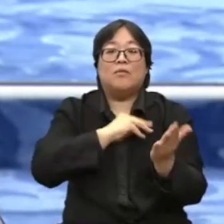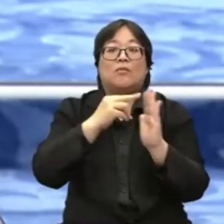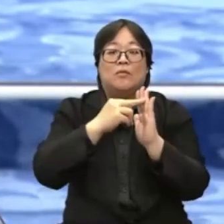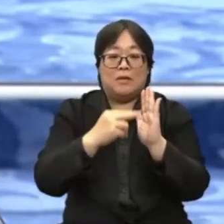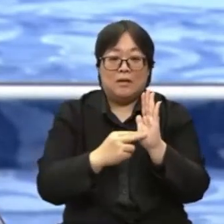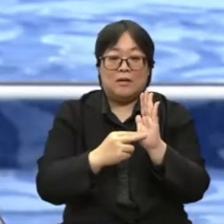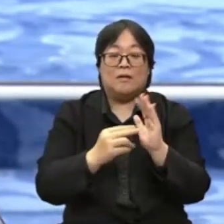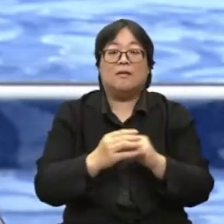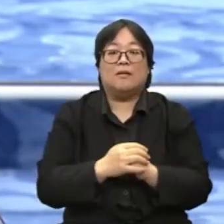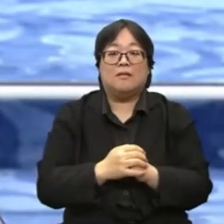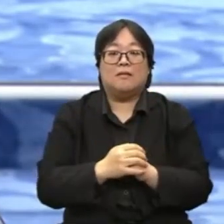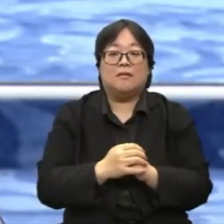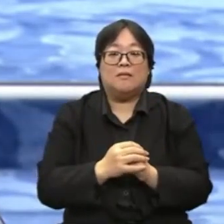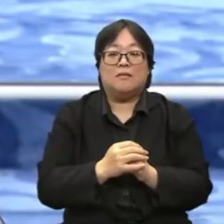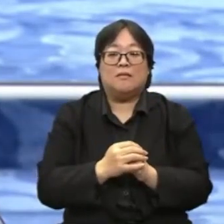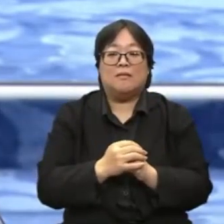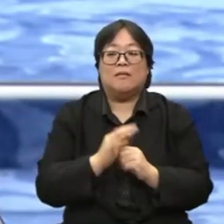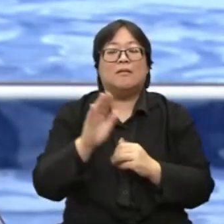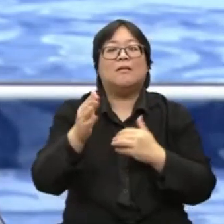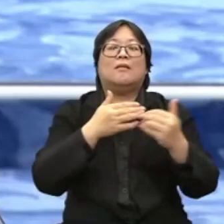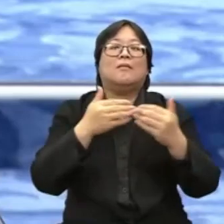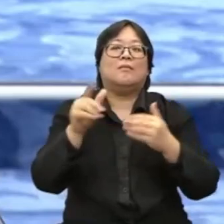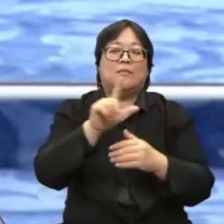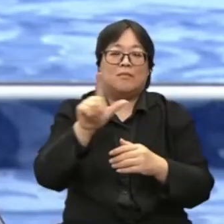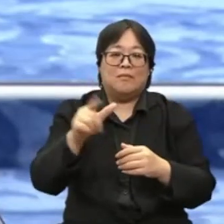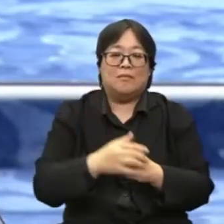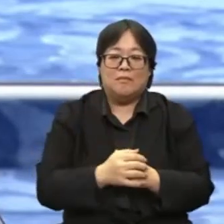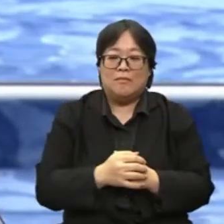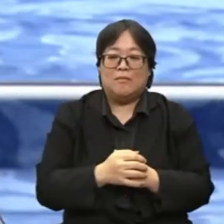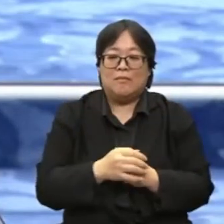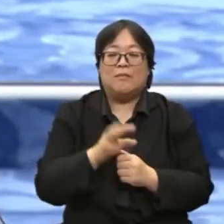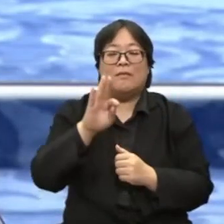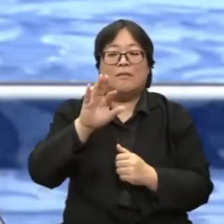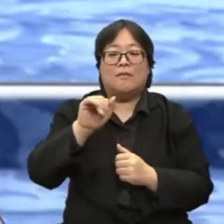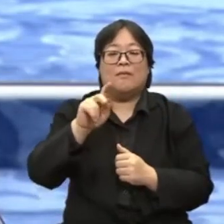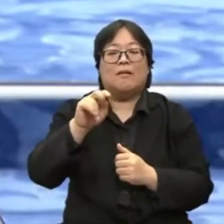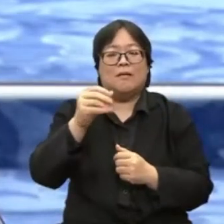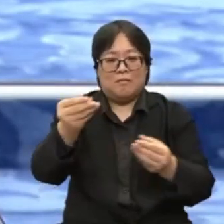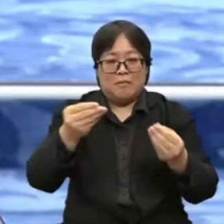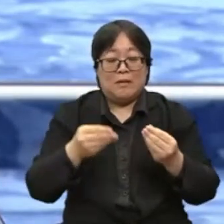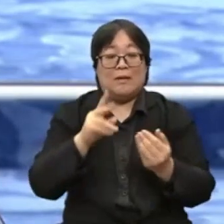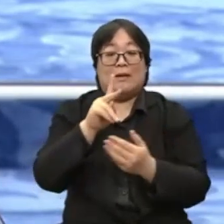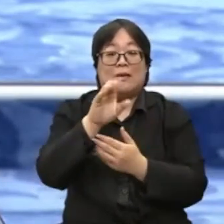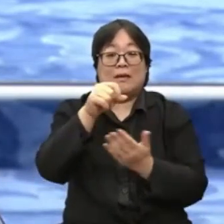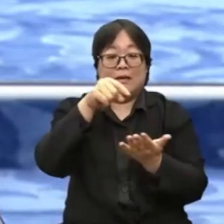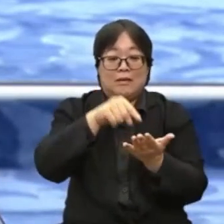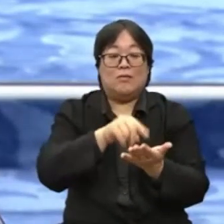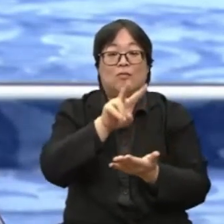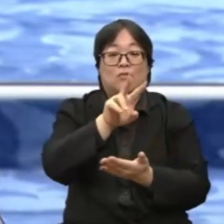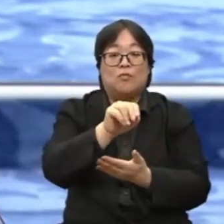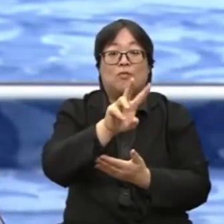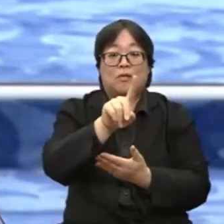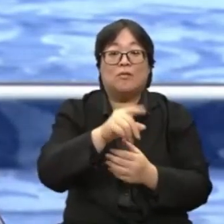undang-undang tapi tak apalah Tapi bagi bagi fakta dia kes ini